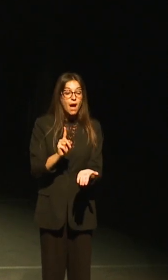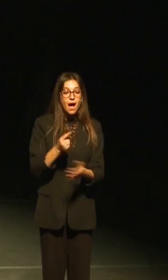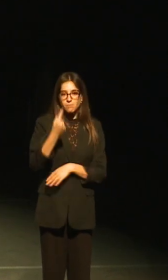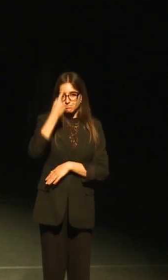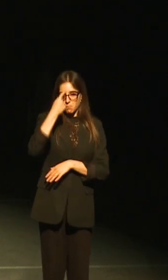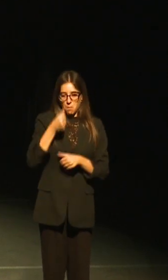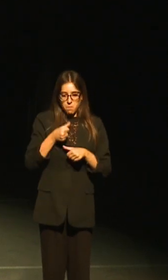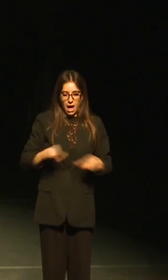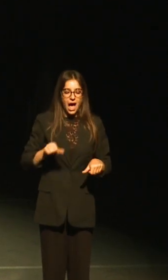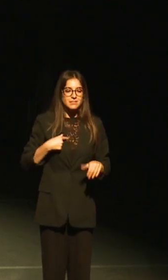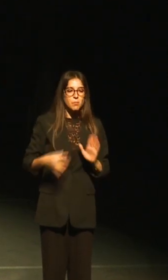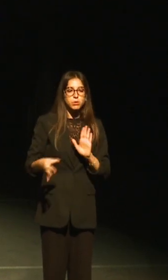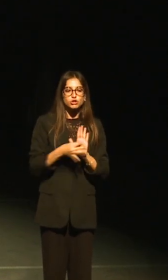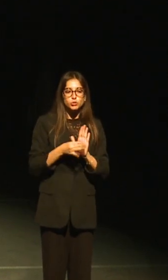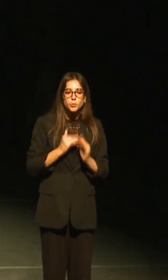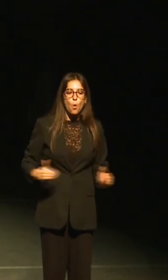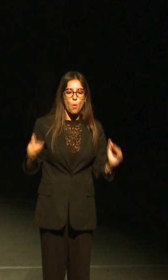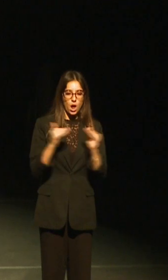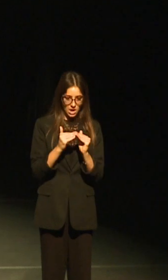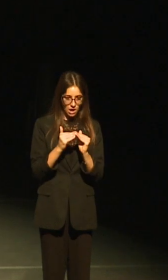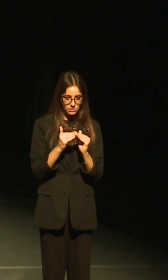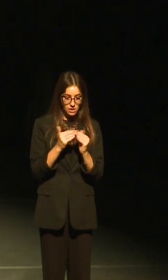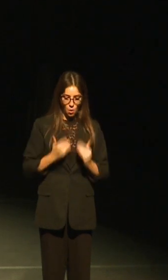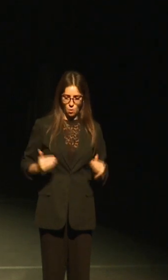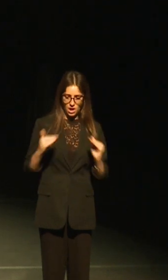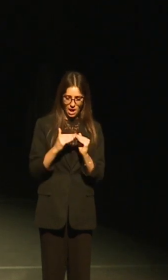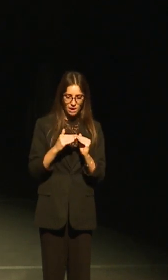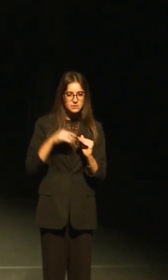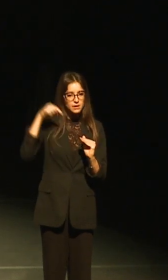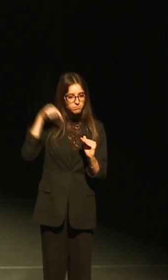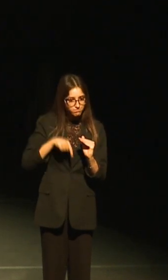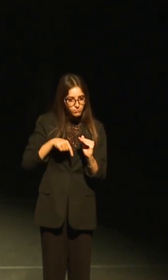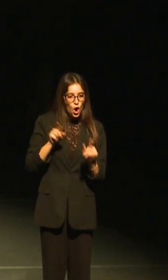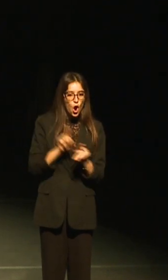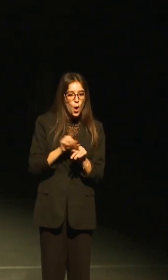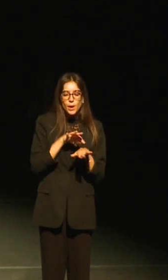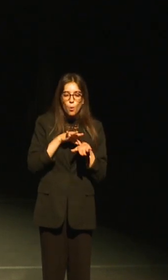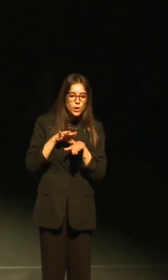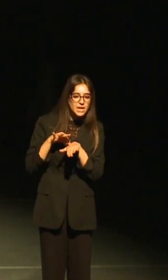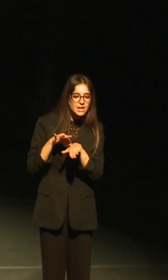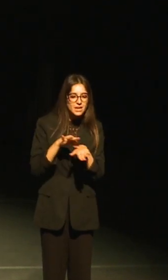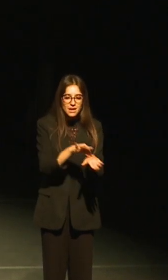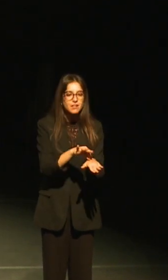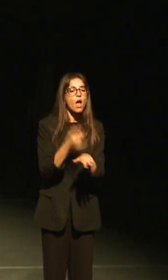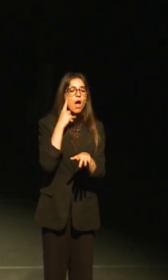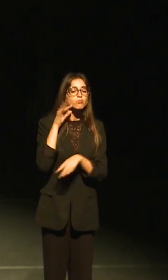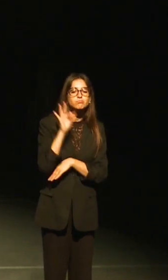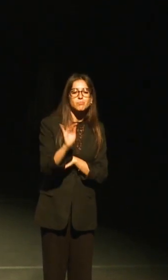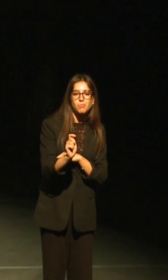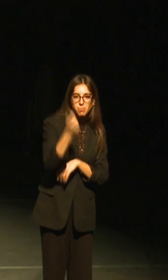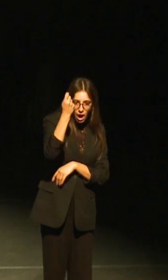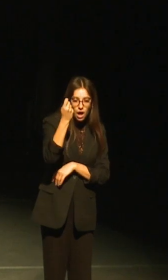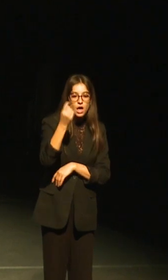se il principio di uguaglianza è il faro allora A quel punto anche tutti quei vincoli che oggi